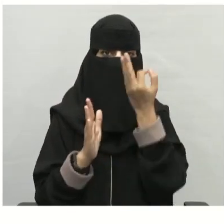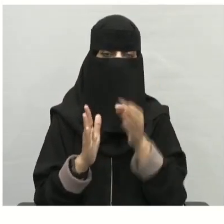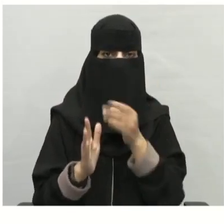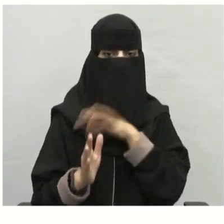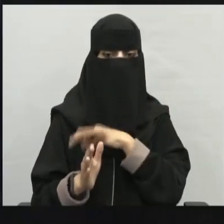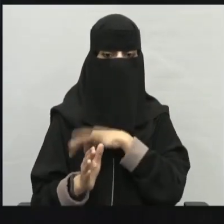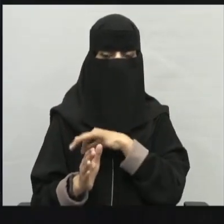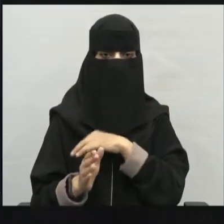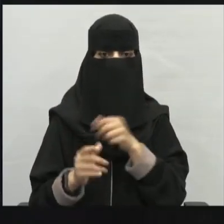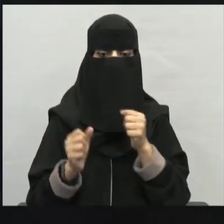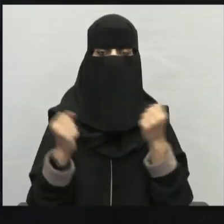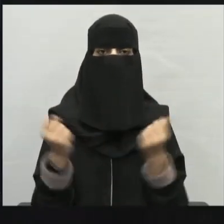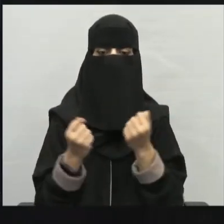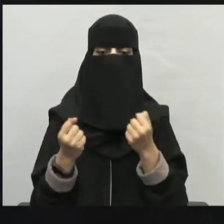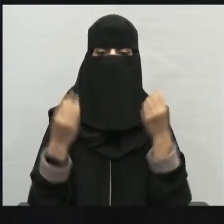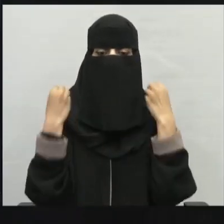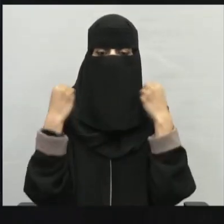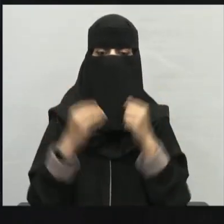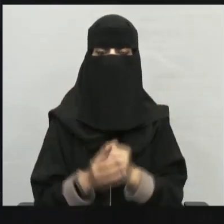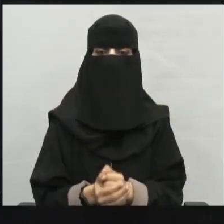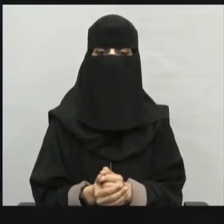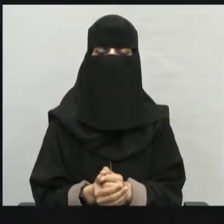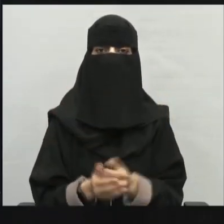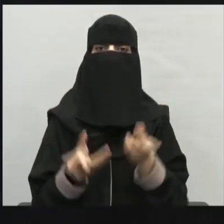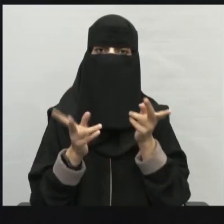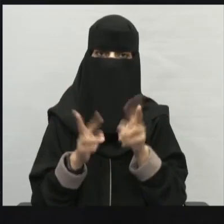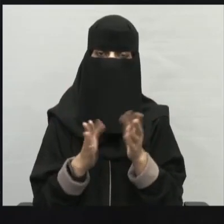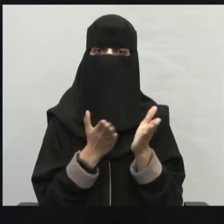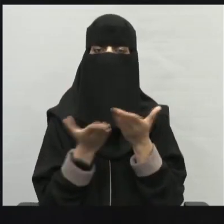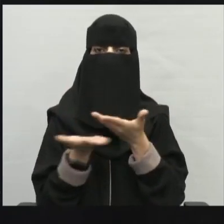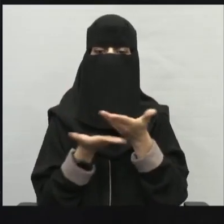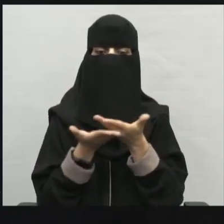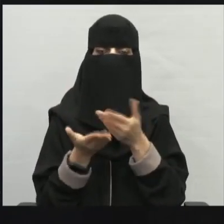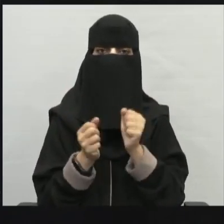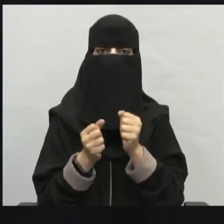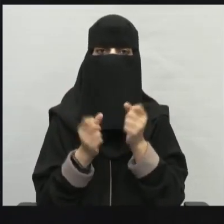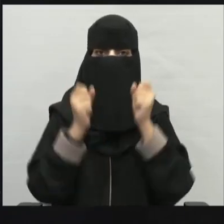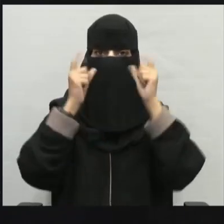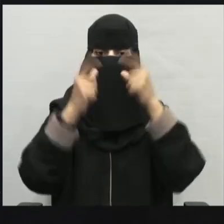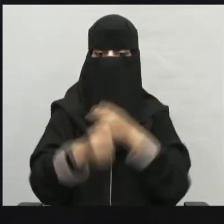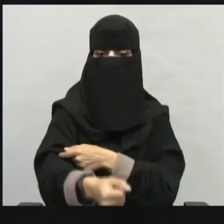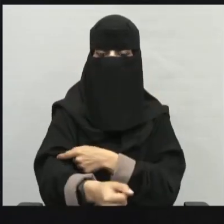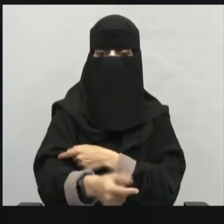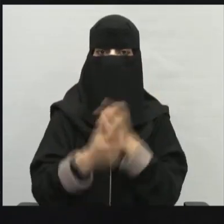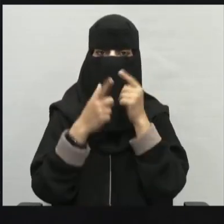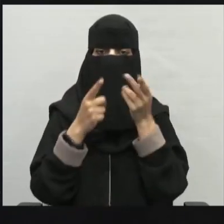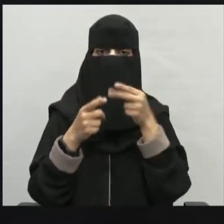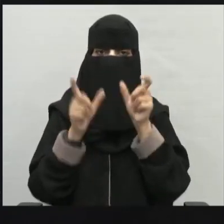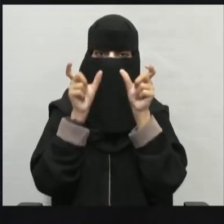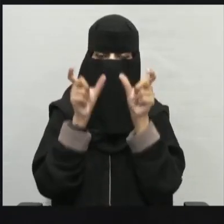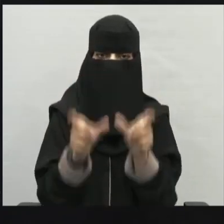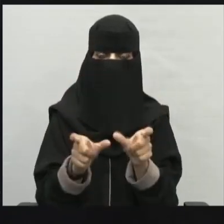فوائد النشاط البدني تحدثنا بعد ذلك في وحده التوعيه الصحيه عن الوقايه